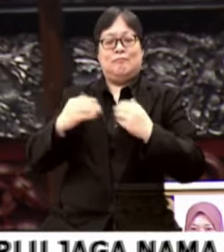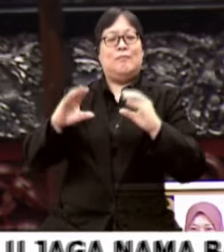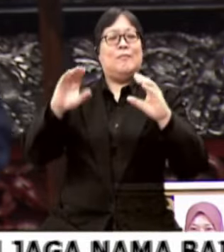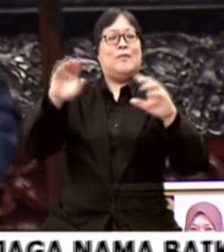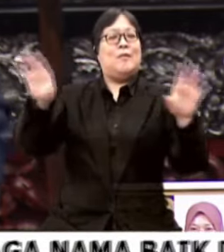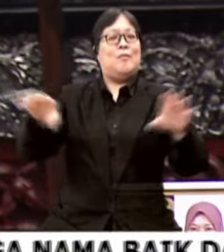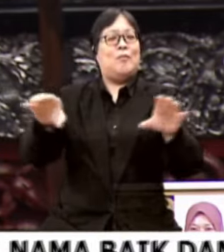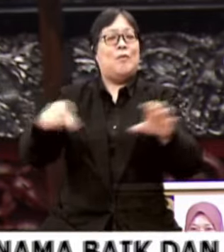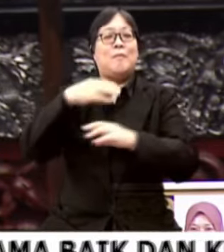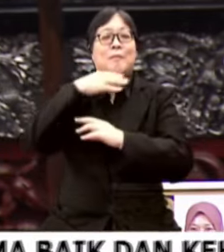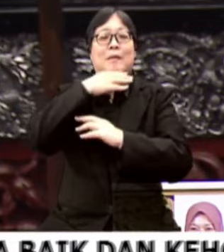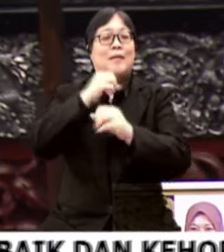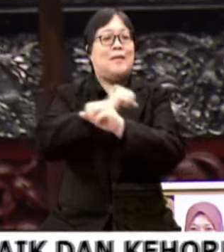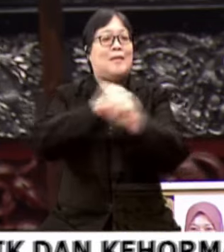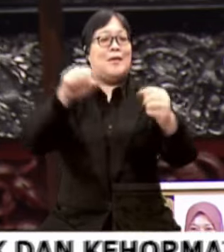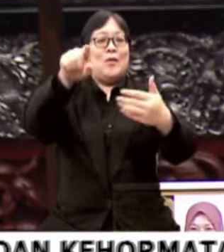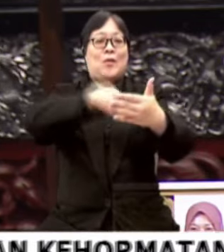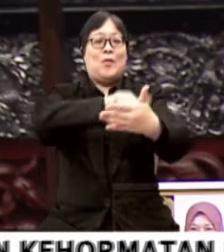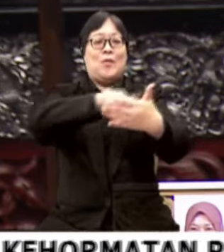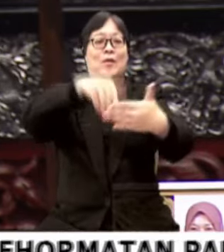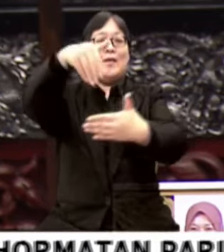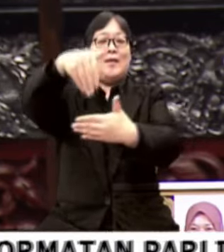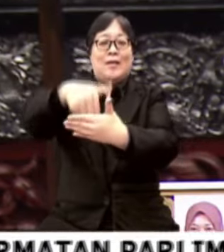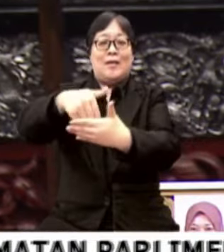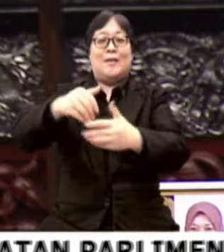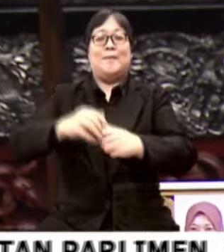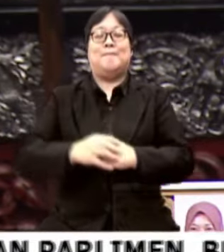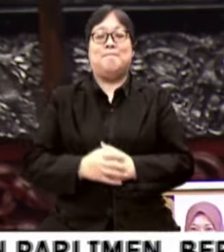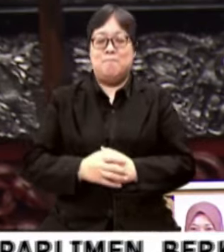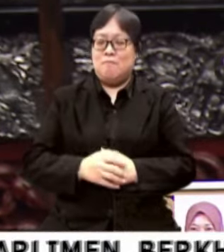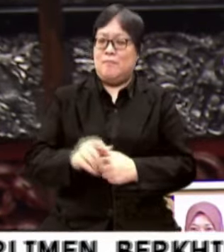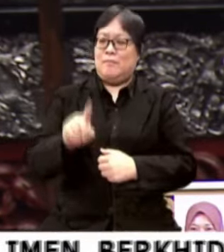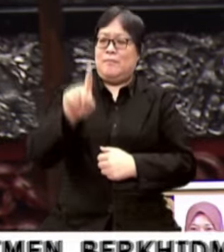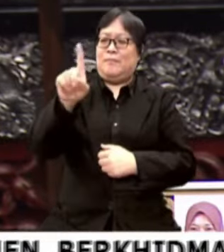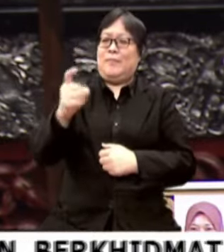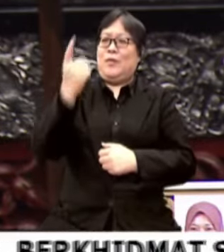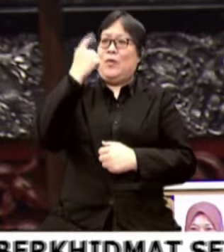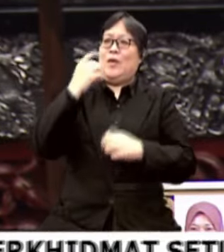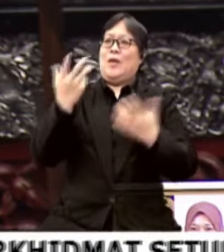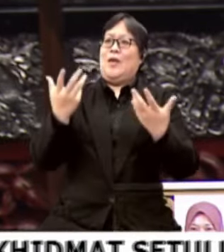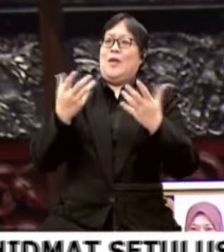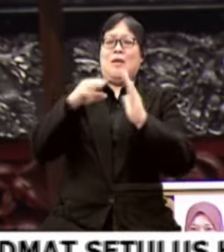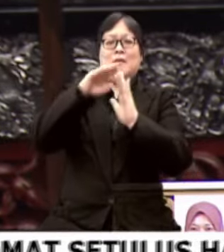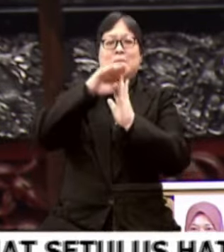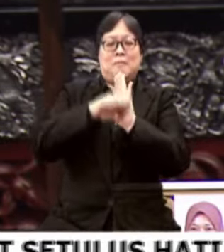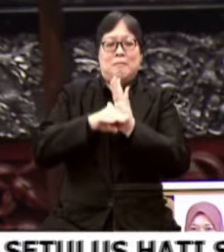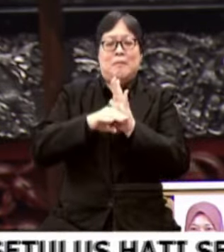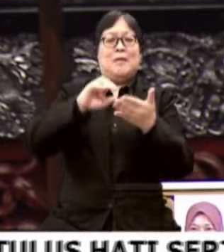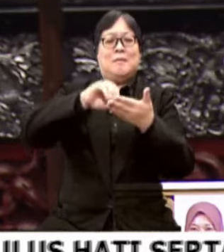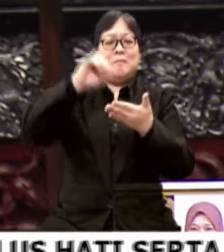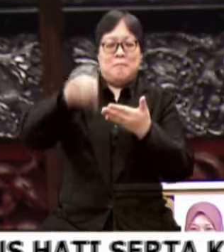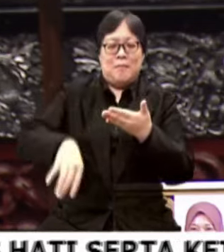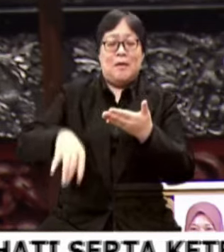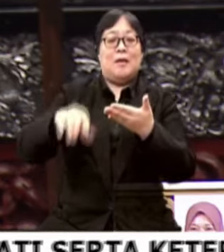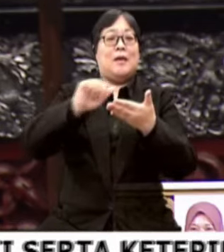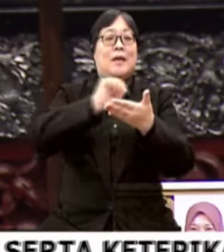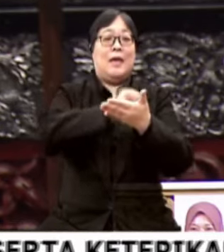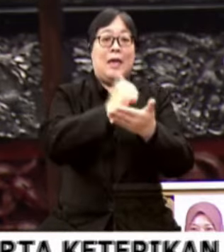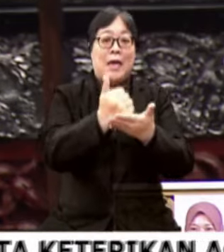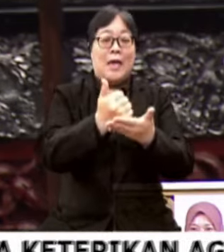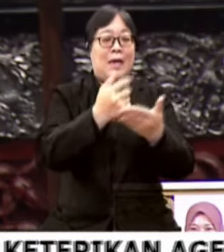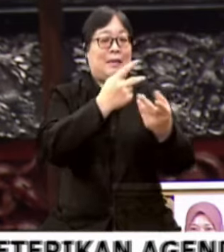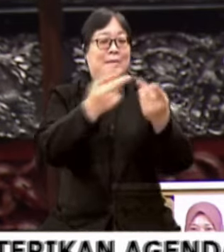sedia undi Sebagai contoh untuk menjawab soal dan penurunan konten ataupun pengekangan Account